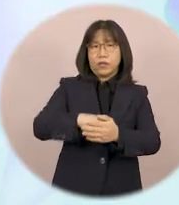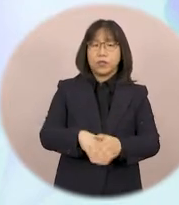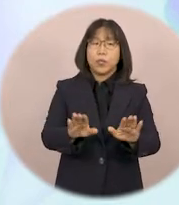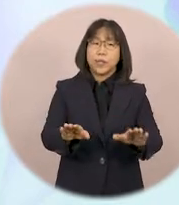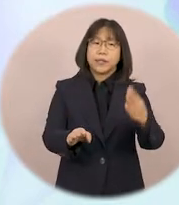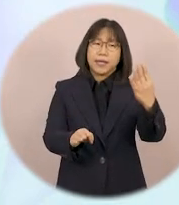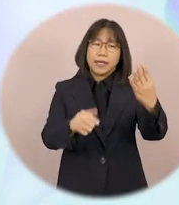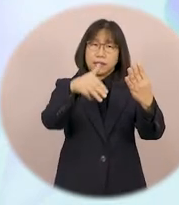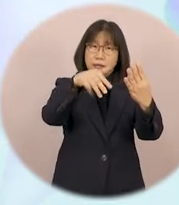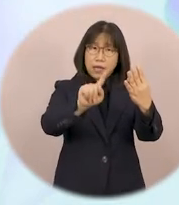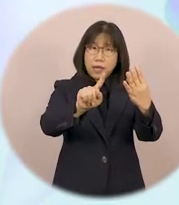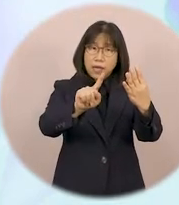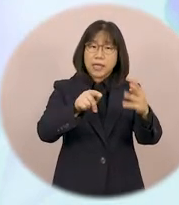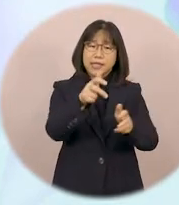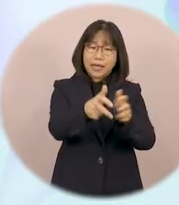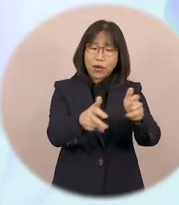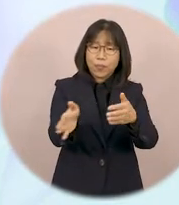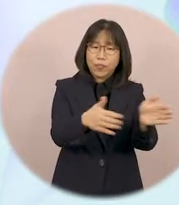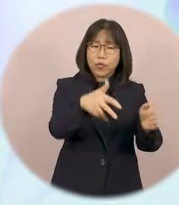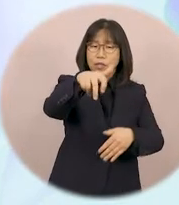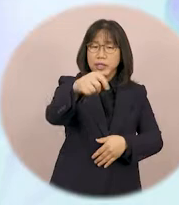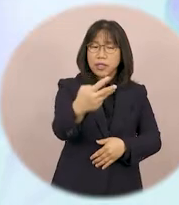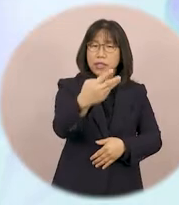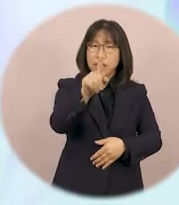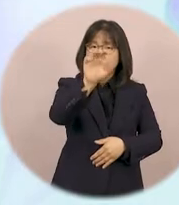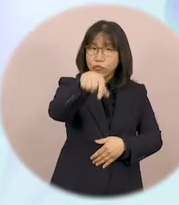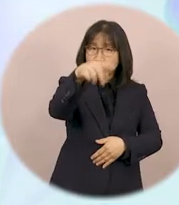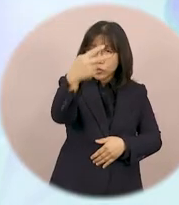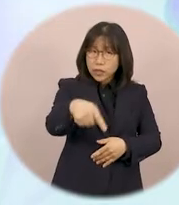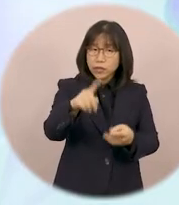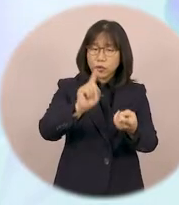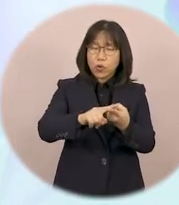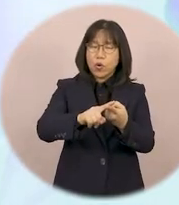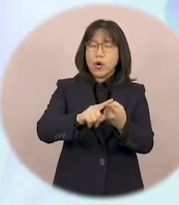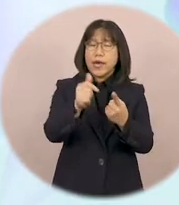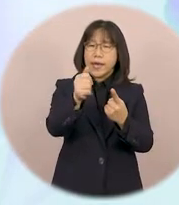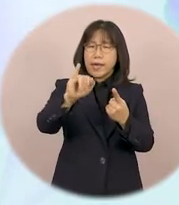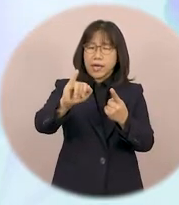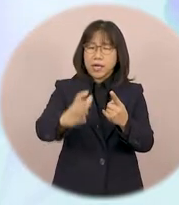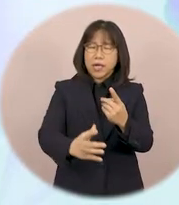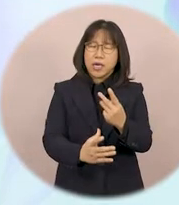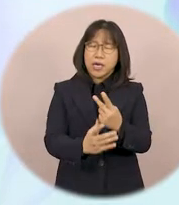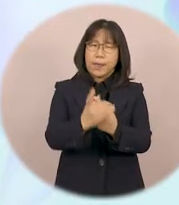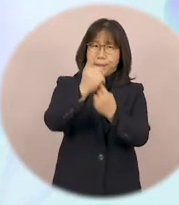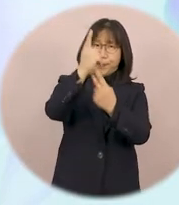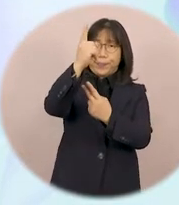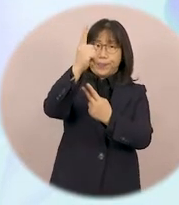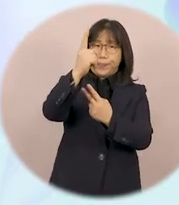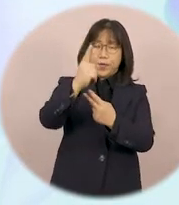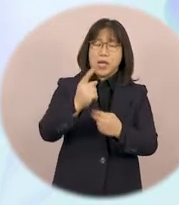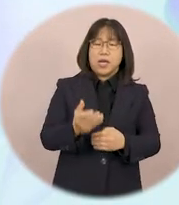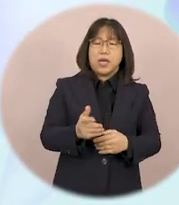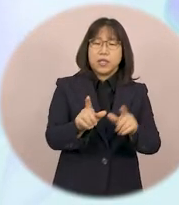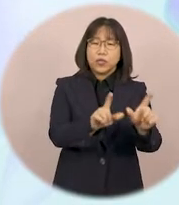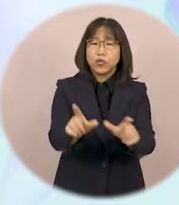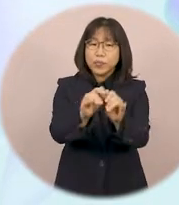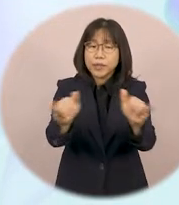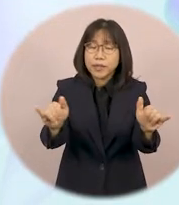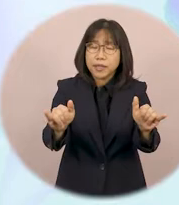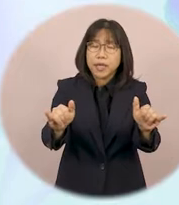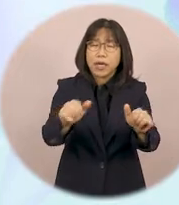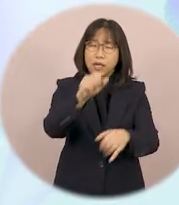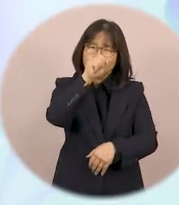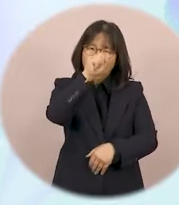시스템은 4차 산업의 핵심 기술인 클라우드 와 인공지능 기술을 결합해 구민들이 차감할 수 있는 수준 높은